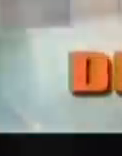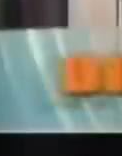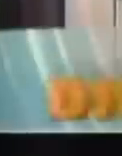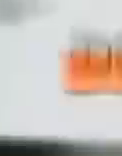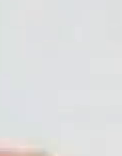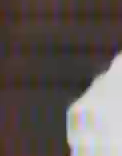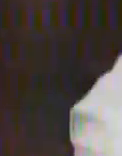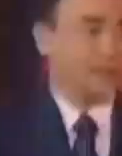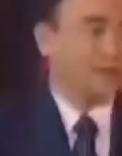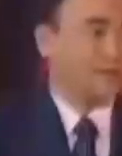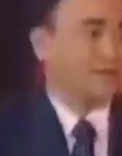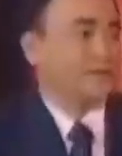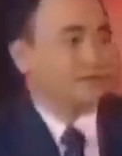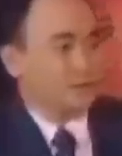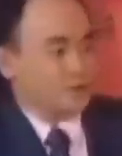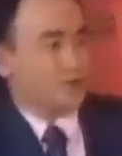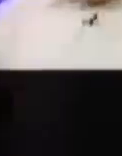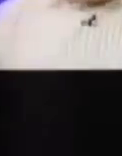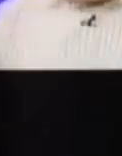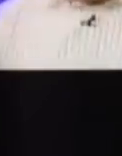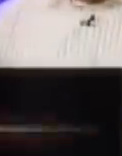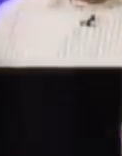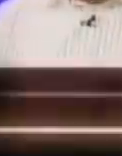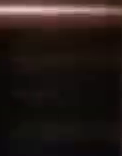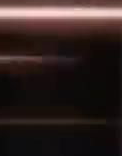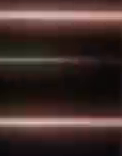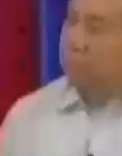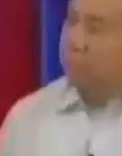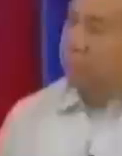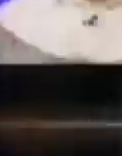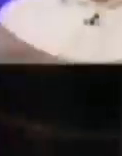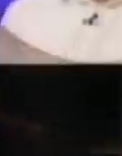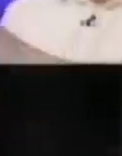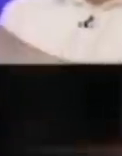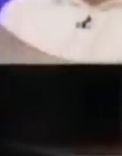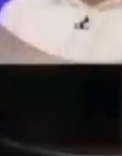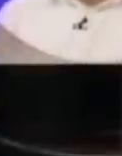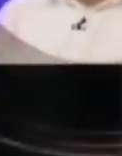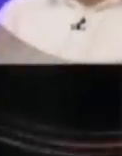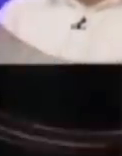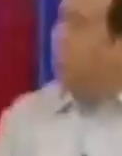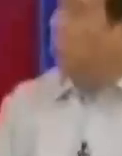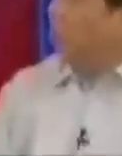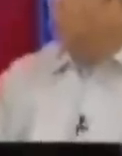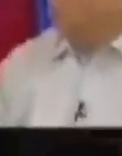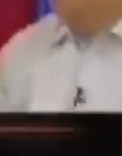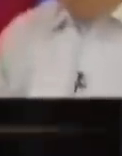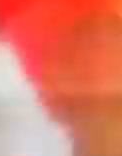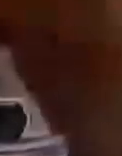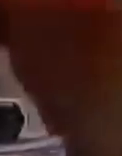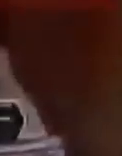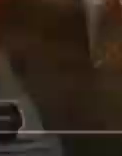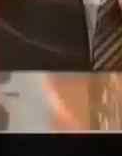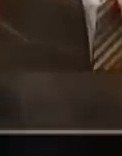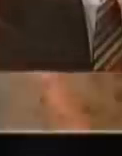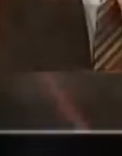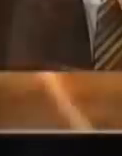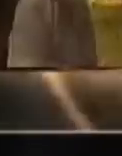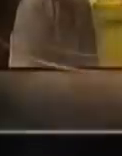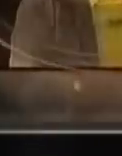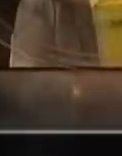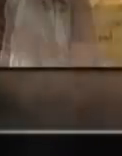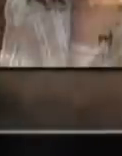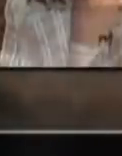ni Dick Gordon. Mo binubuhalan mo kami rito. Hindi, sir. Kalakip dyan nga yung pag-educate sa mga mamamayan natin. Di ba, mission? Ito